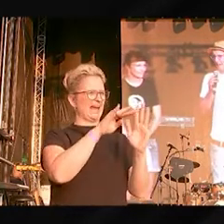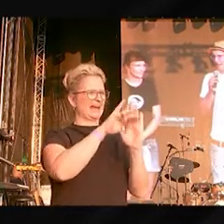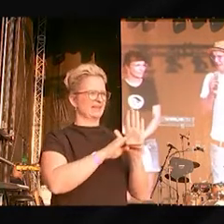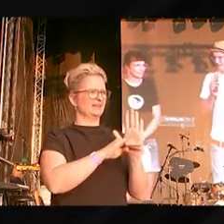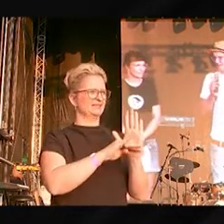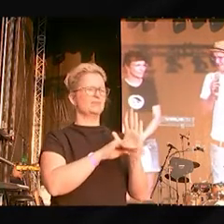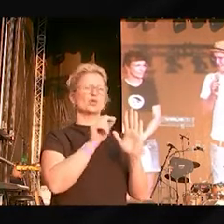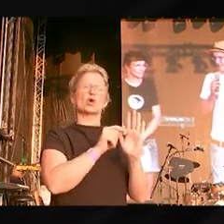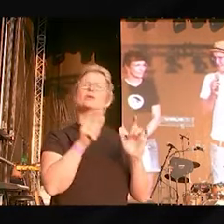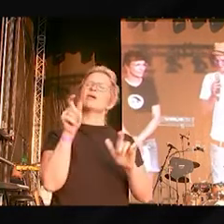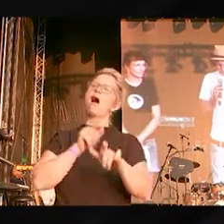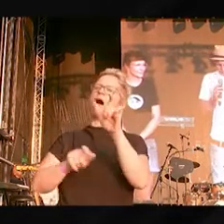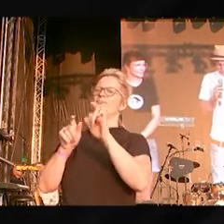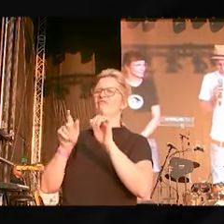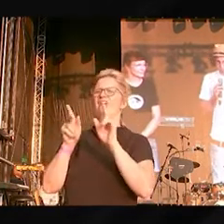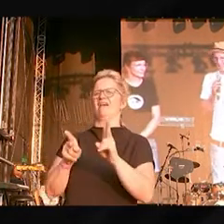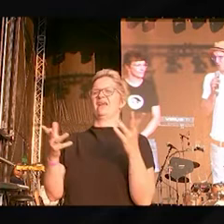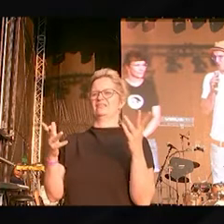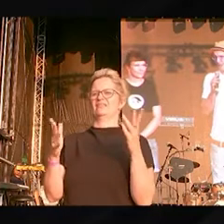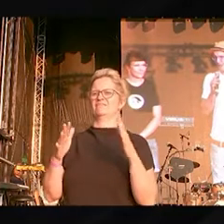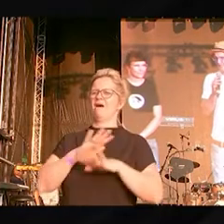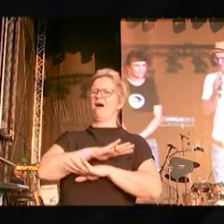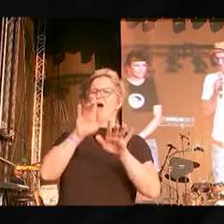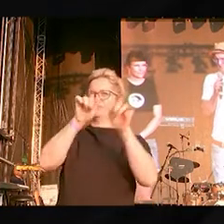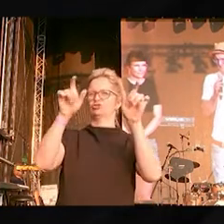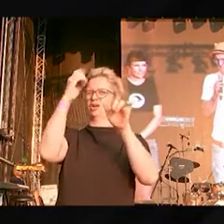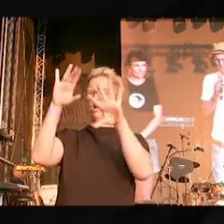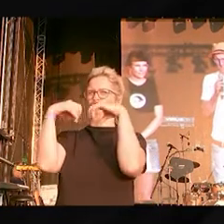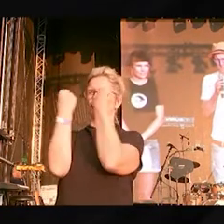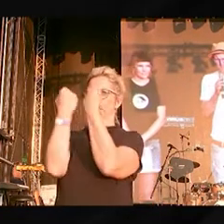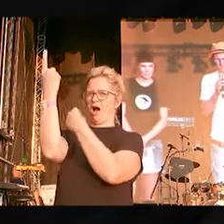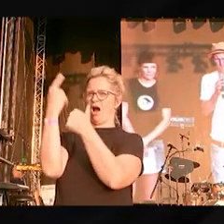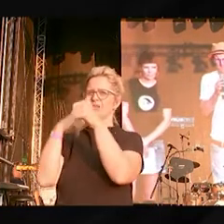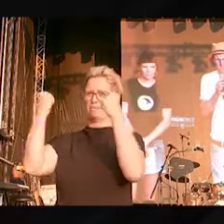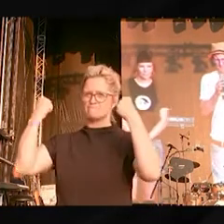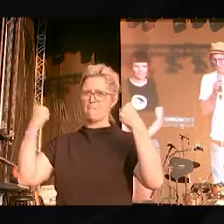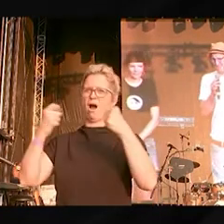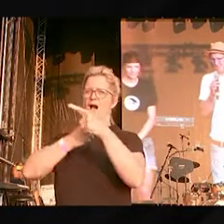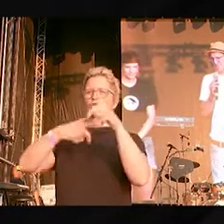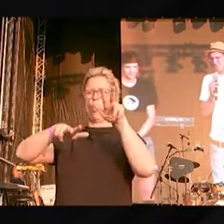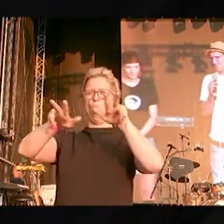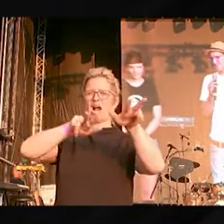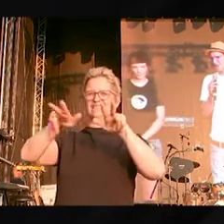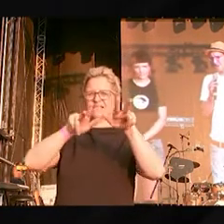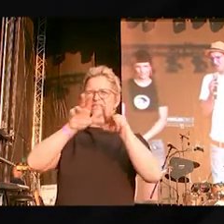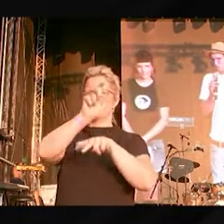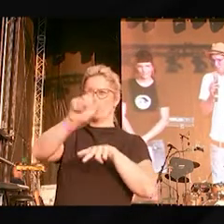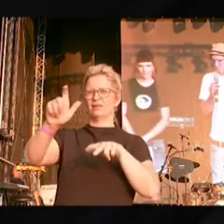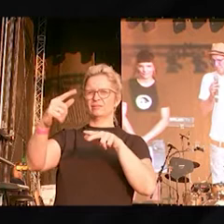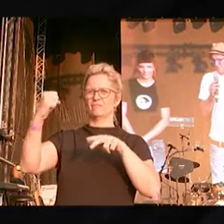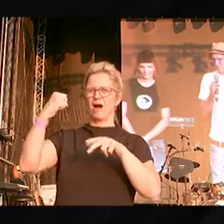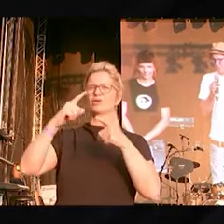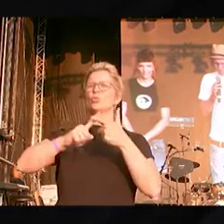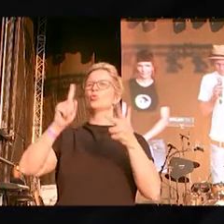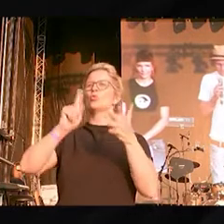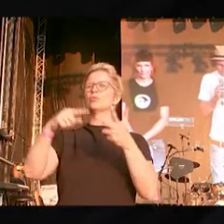die Abwehrrechte aller Menschen gegenüber der Macht des Staats, gegenüber der Macht von Organisationen und